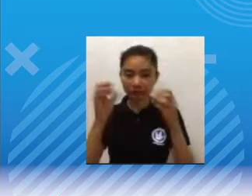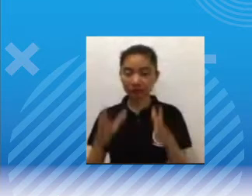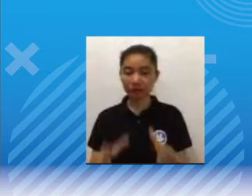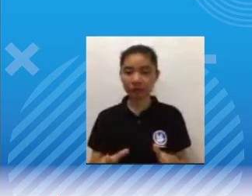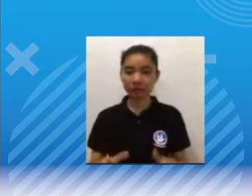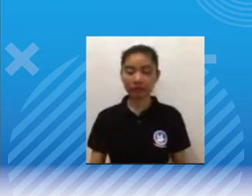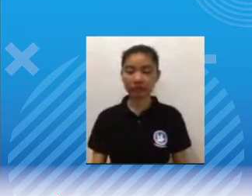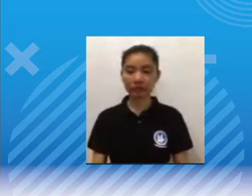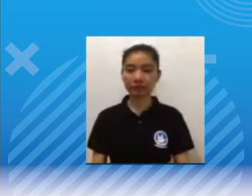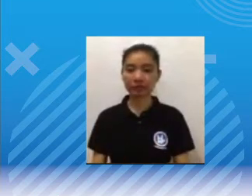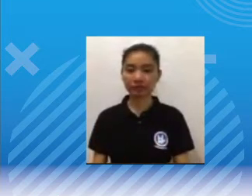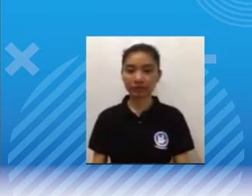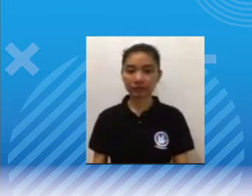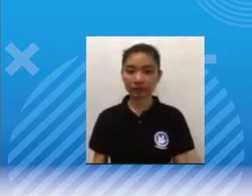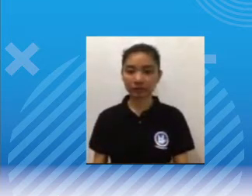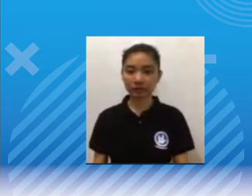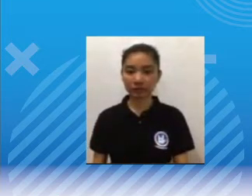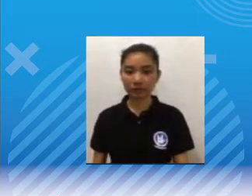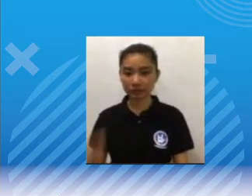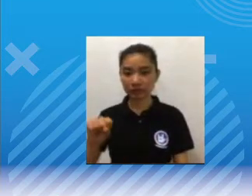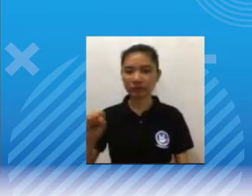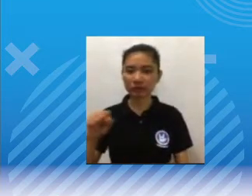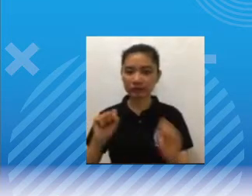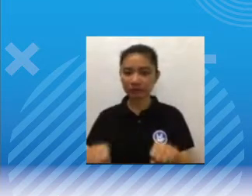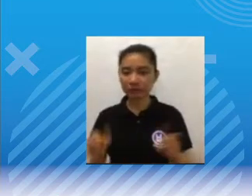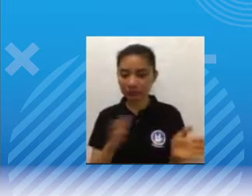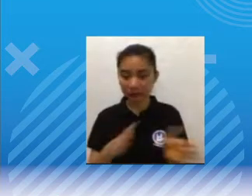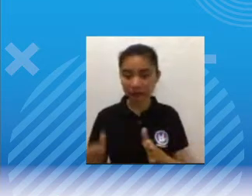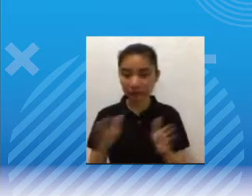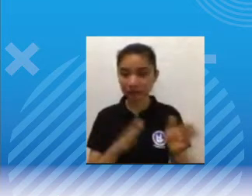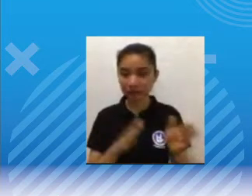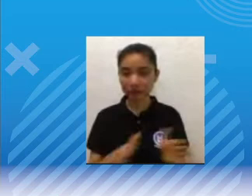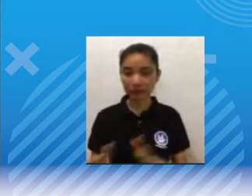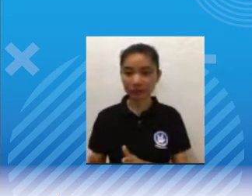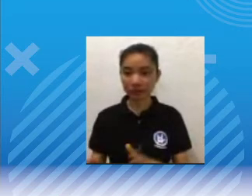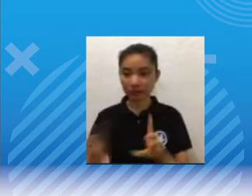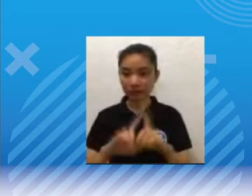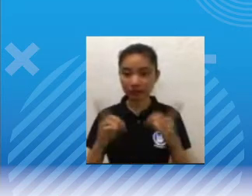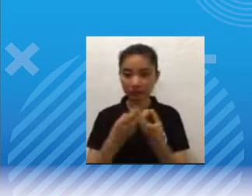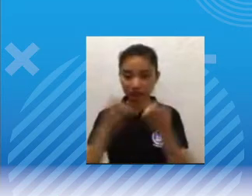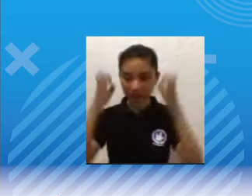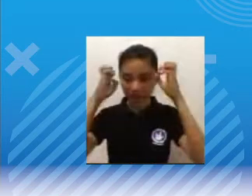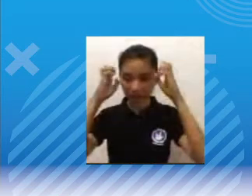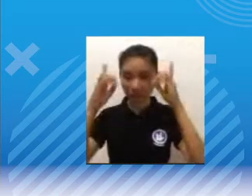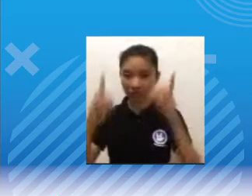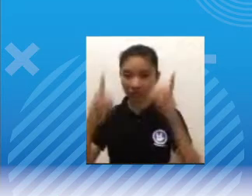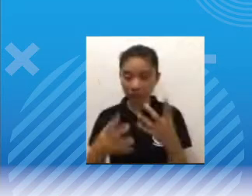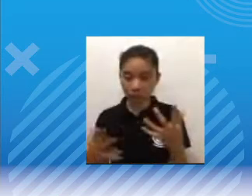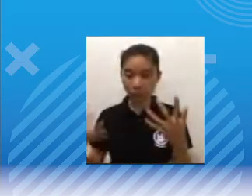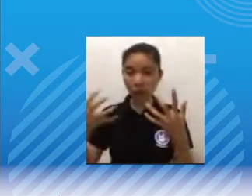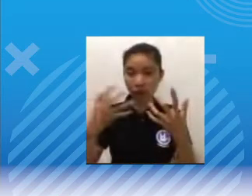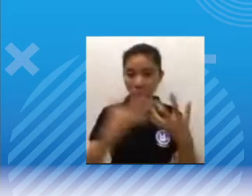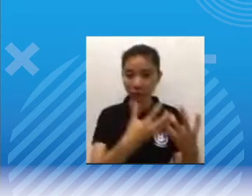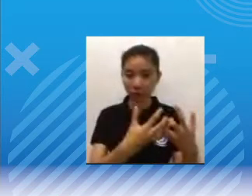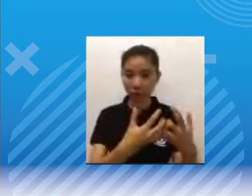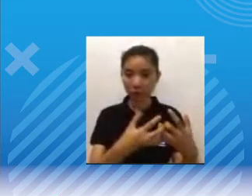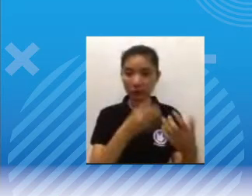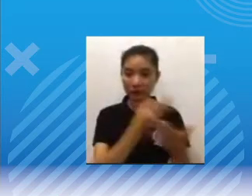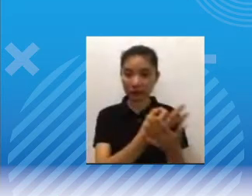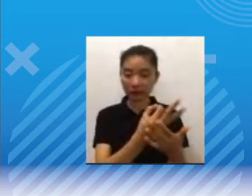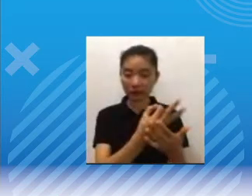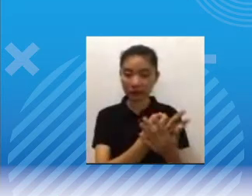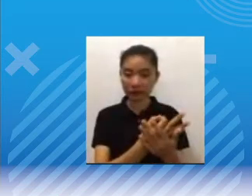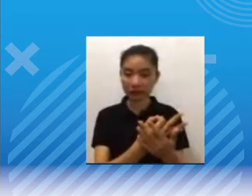pwedeng pagplanuhan ng DepEd kung maari ba nilang i-realign yung mga financial resources and budgetary expenditures